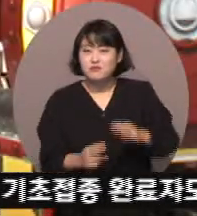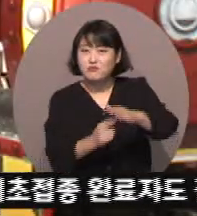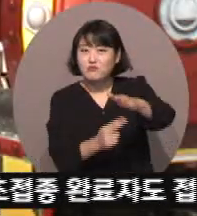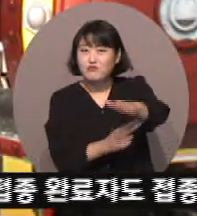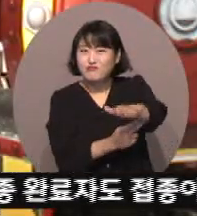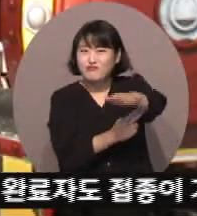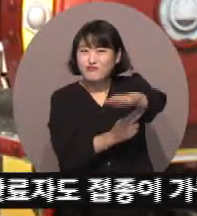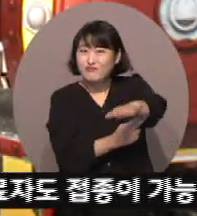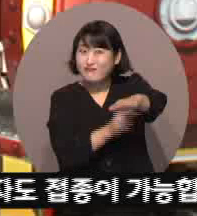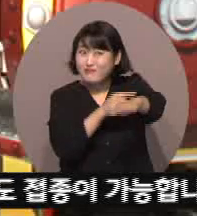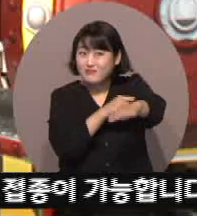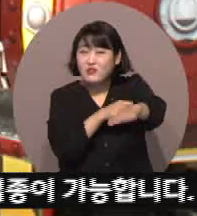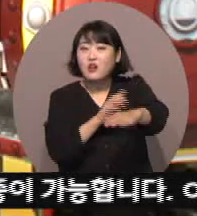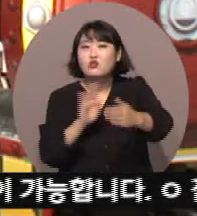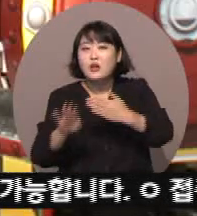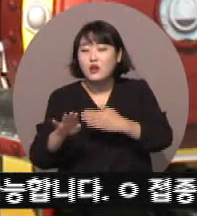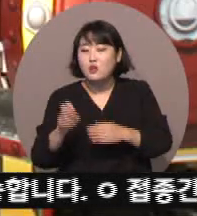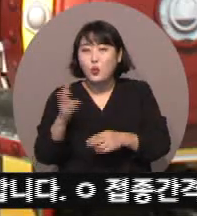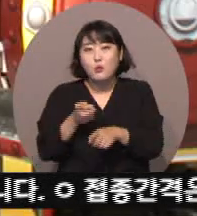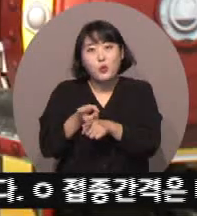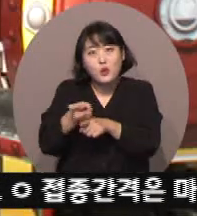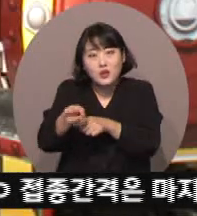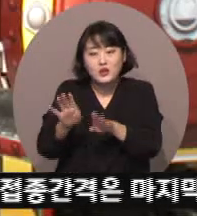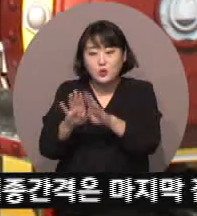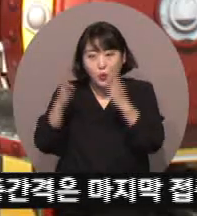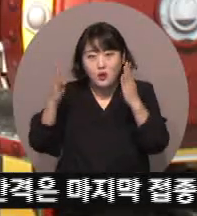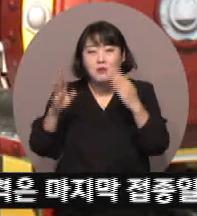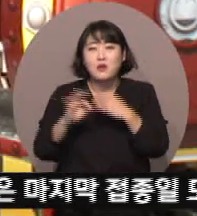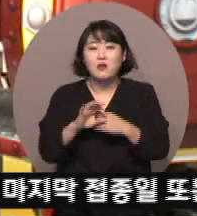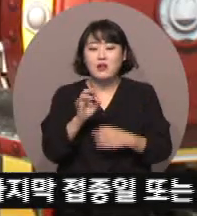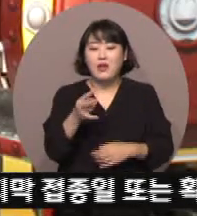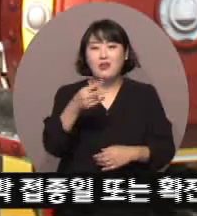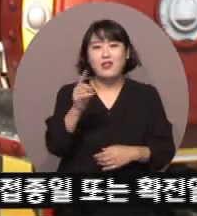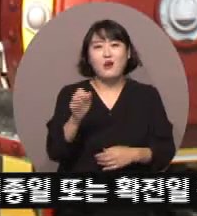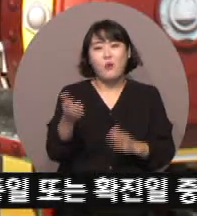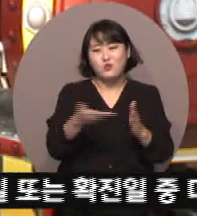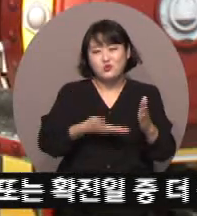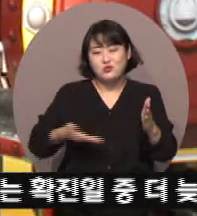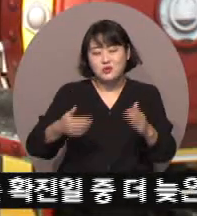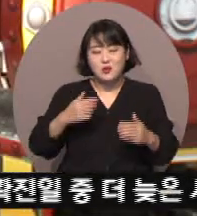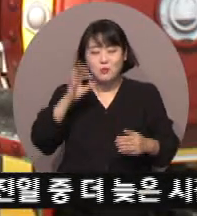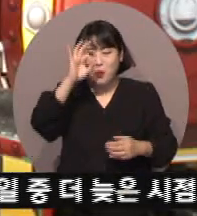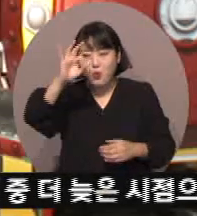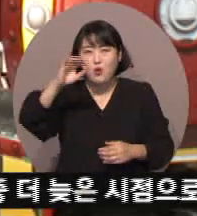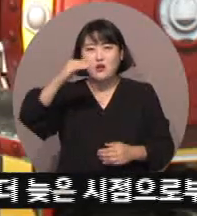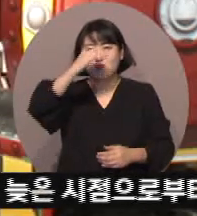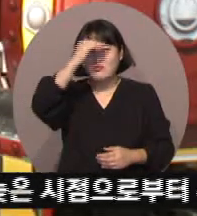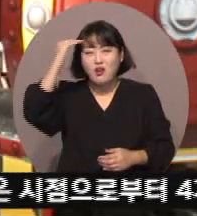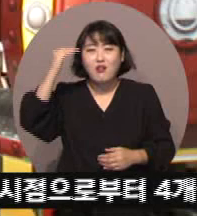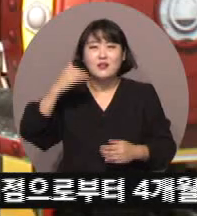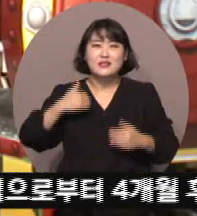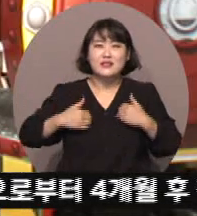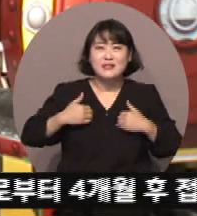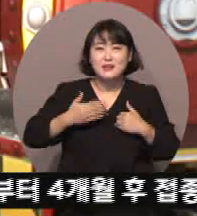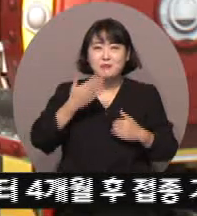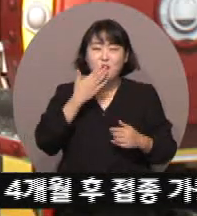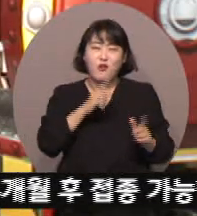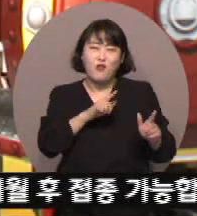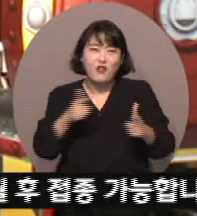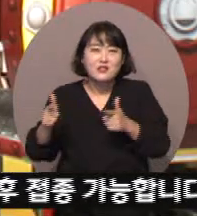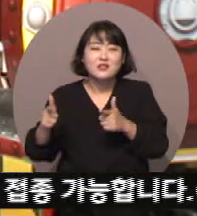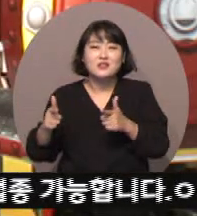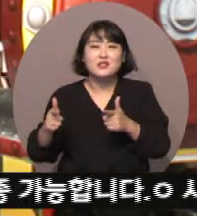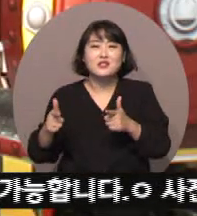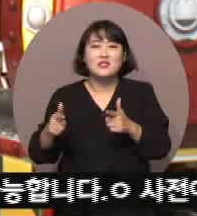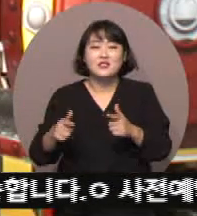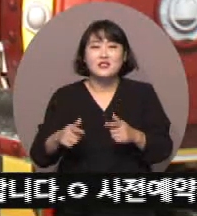조성 이후에 이번 모노레일 개통으로 예당호가 볼거리, 즐길거리, 먹거리가 풍부한